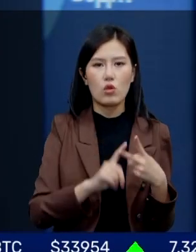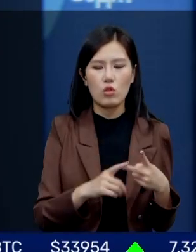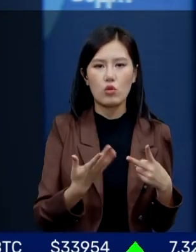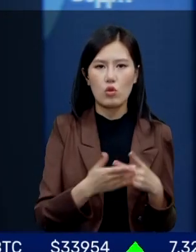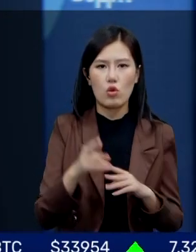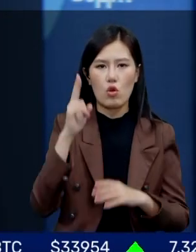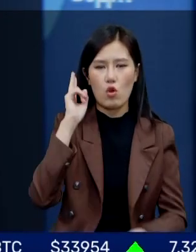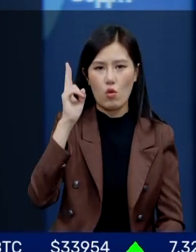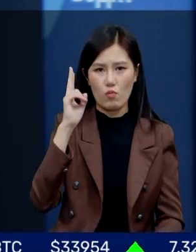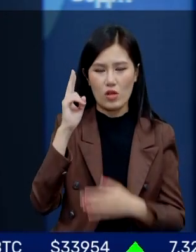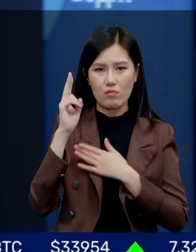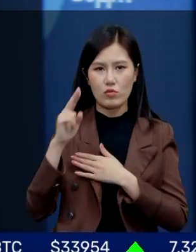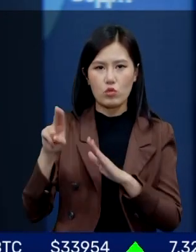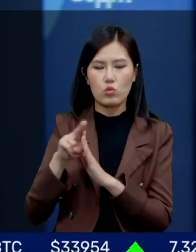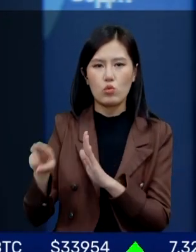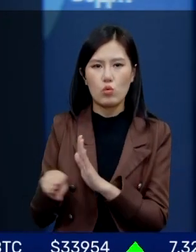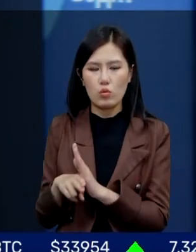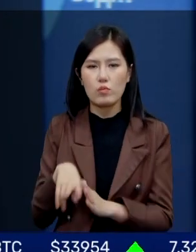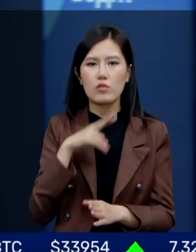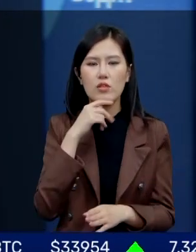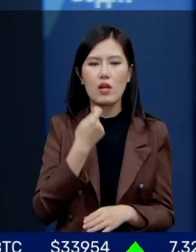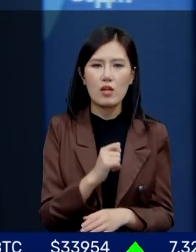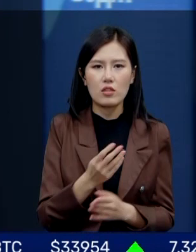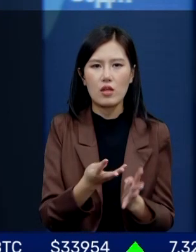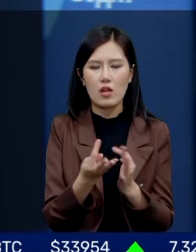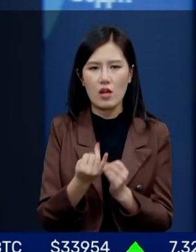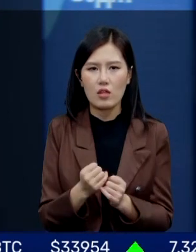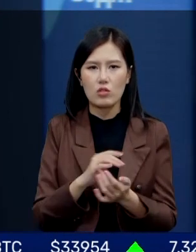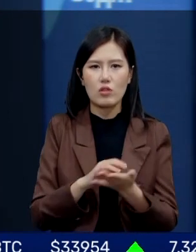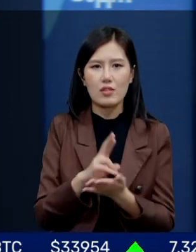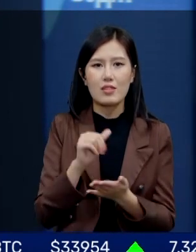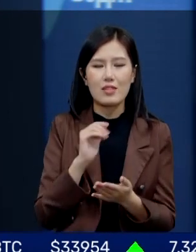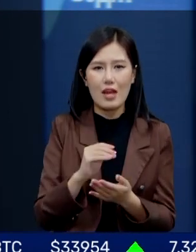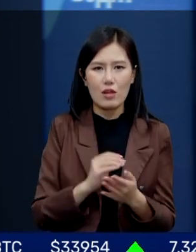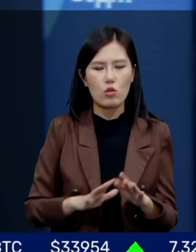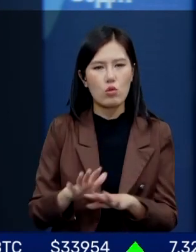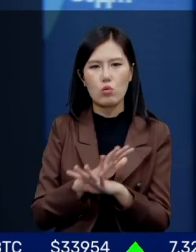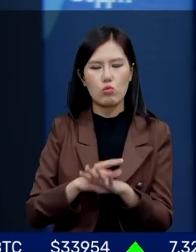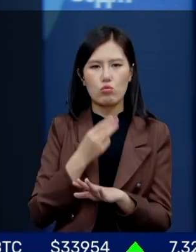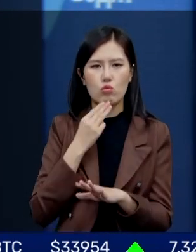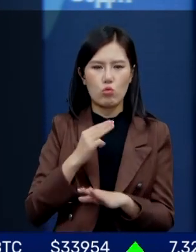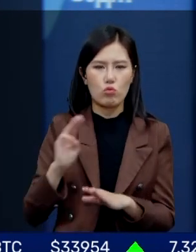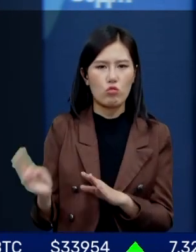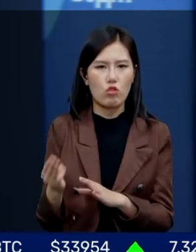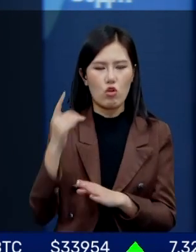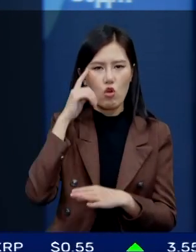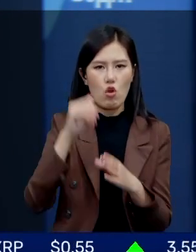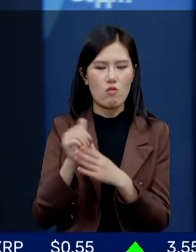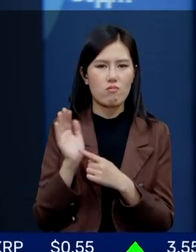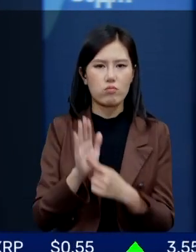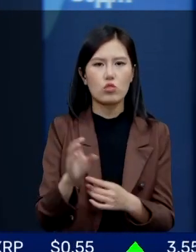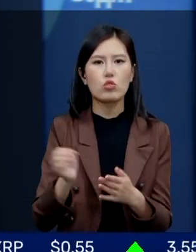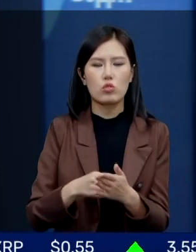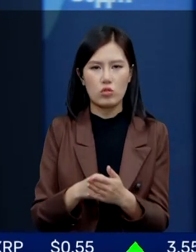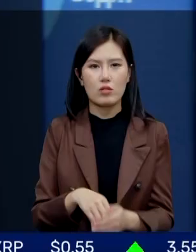дүрм цалингийн систем гих мэт дүрм журмууд бүгд аягүй маш шударга ойлгомжтой тодорхой байх хэрэгтэй. Тэгэхээр нэг хүнд